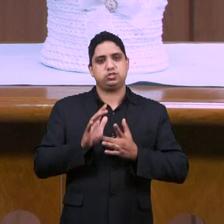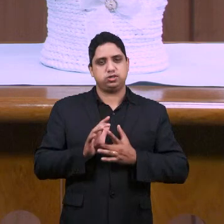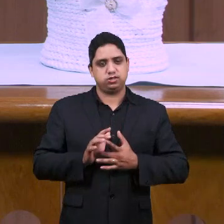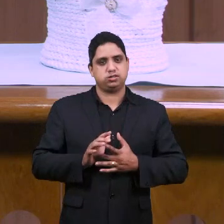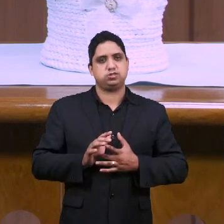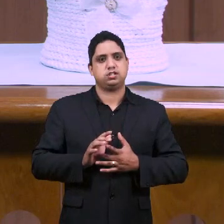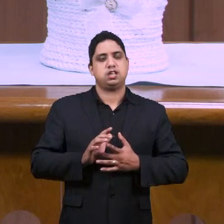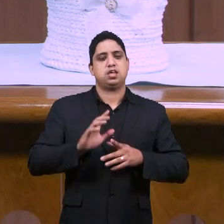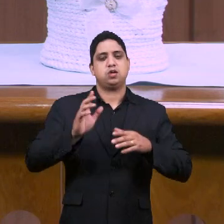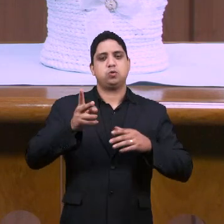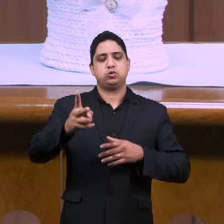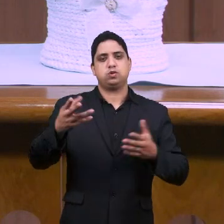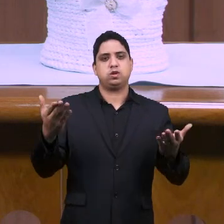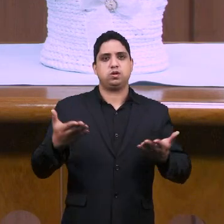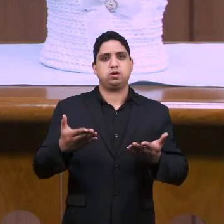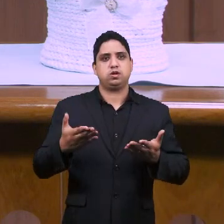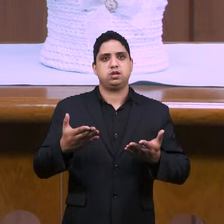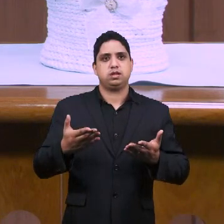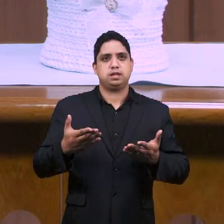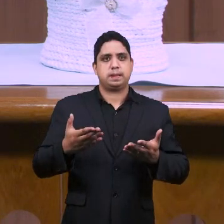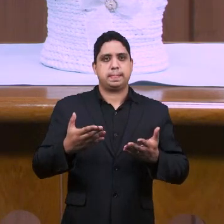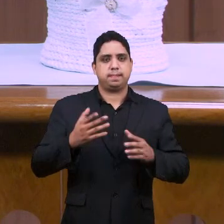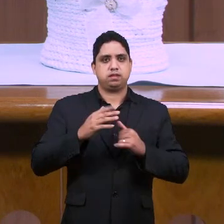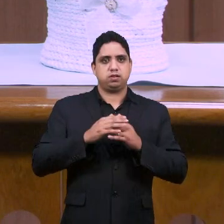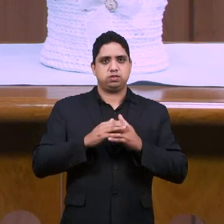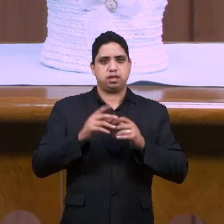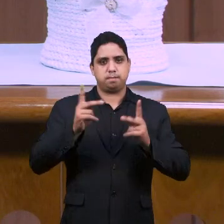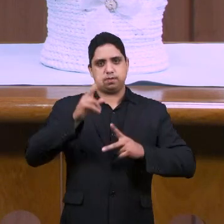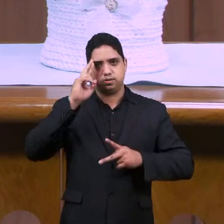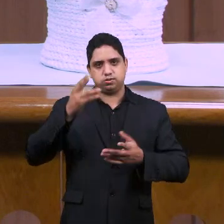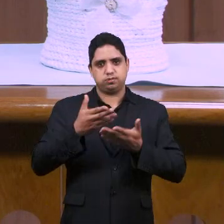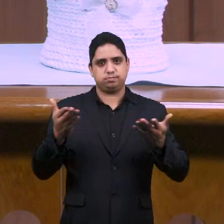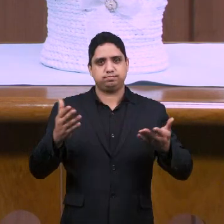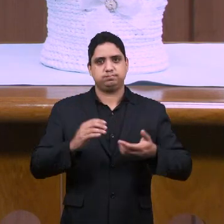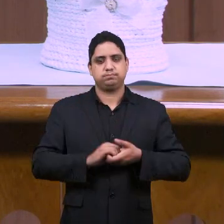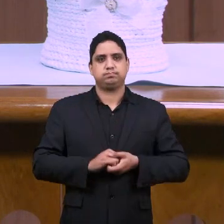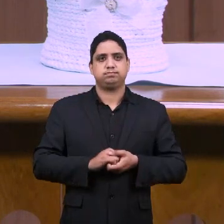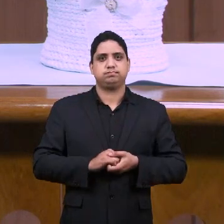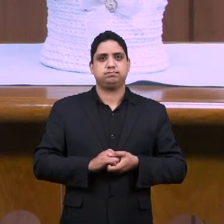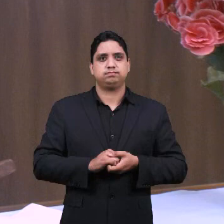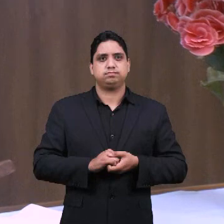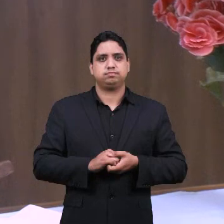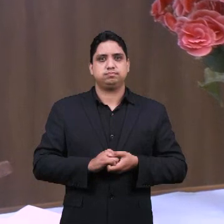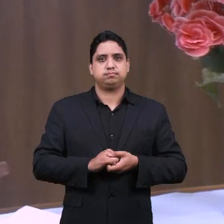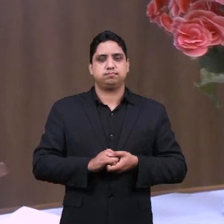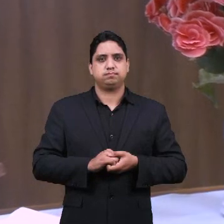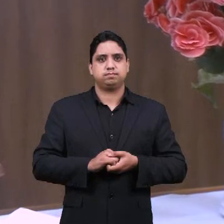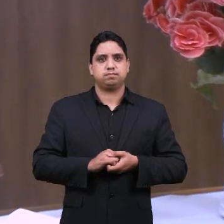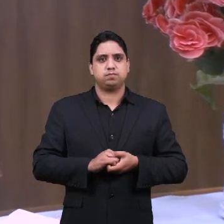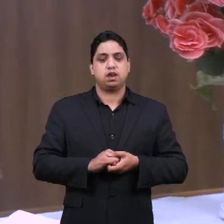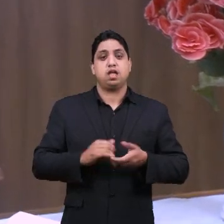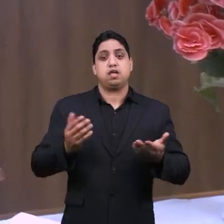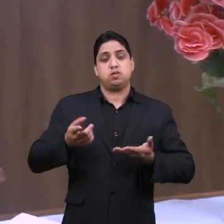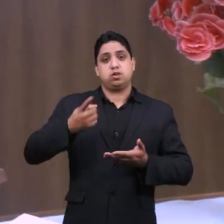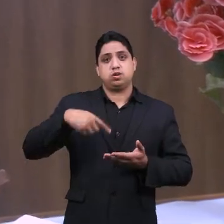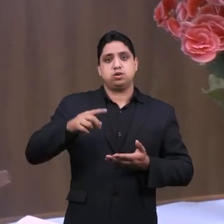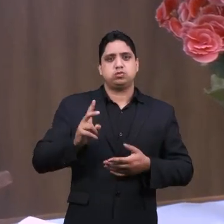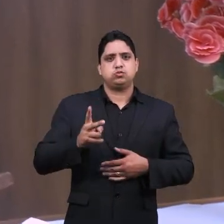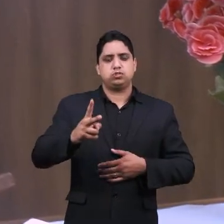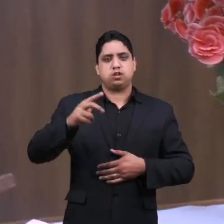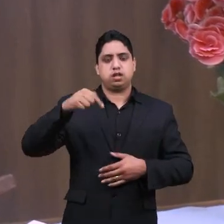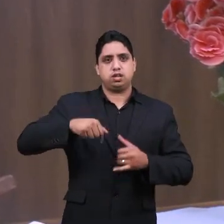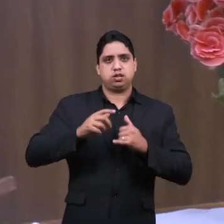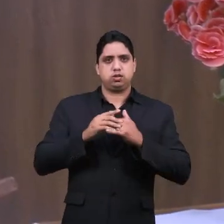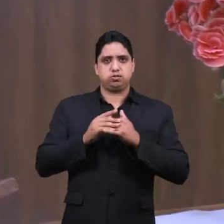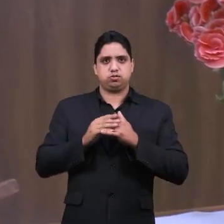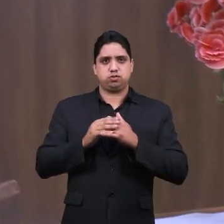temps. Nous saluons les frères qui sont dans les églises, dans la paix du Seigneur Jésus. Nous allons continuer par notre canal YouTube, la paix du Seigneur Jésus. Maintenant,